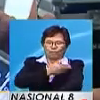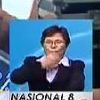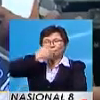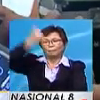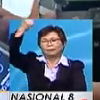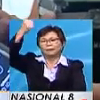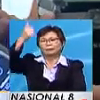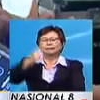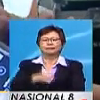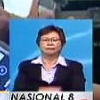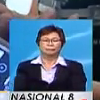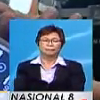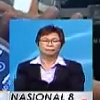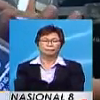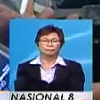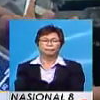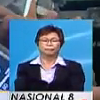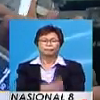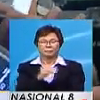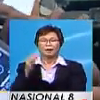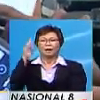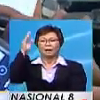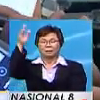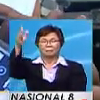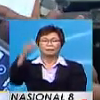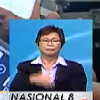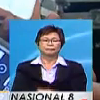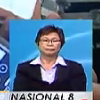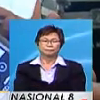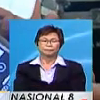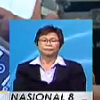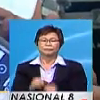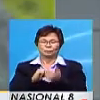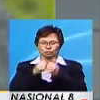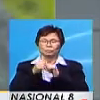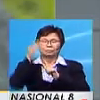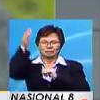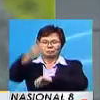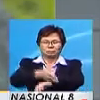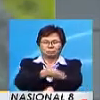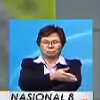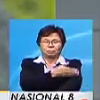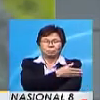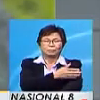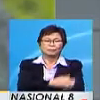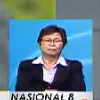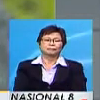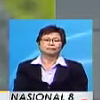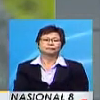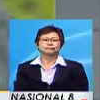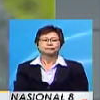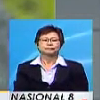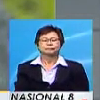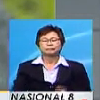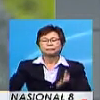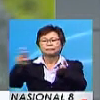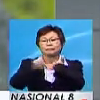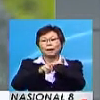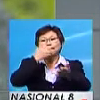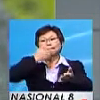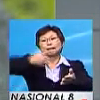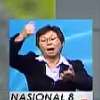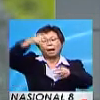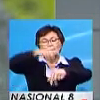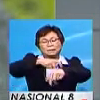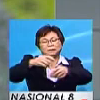dan akan muk negara dalam sukan yang akan datanglah catatan terbaik